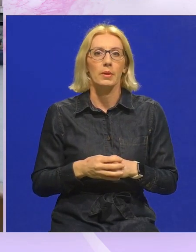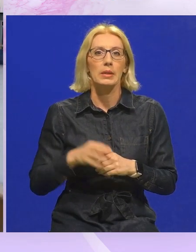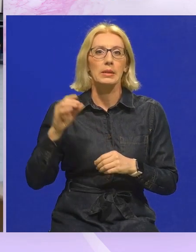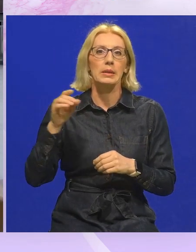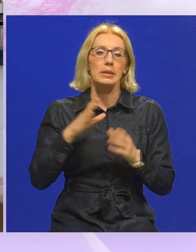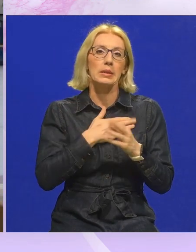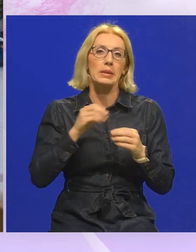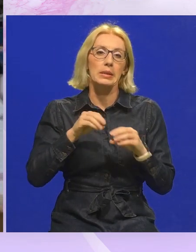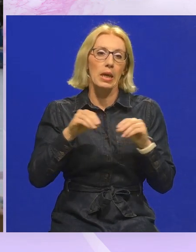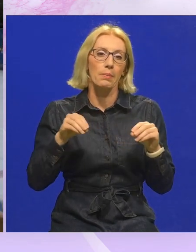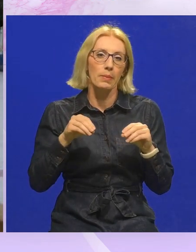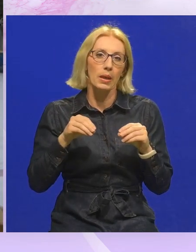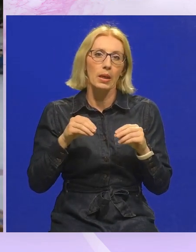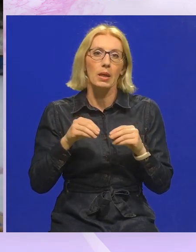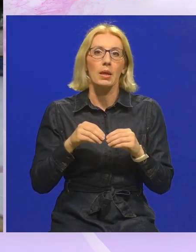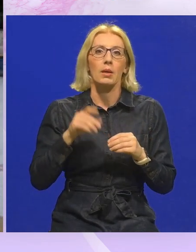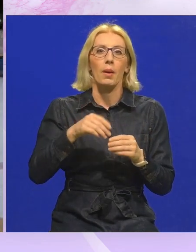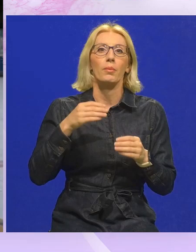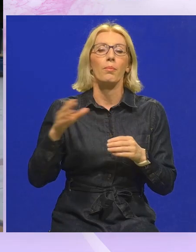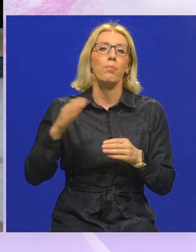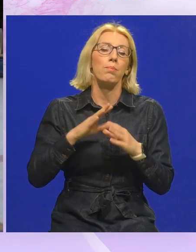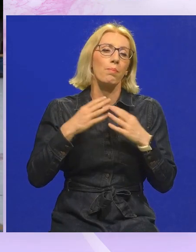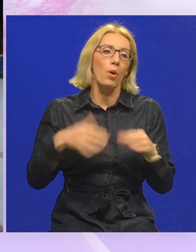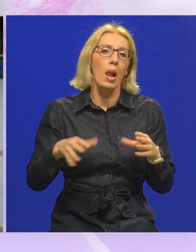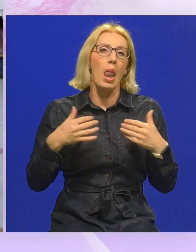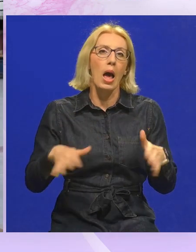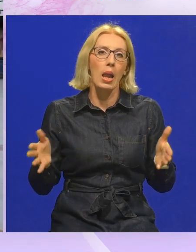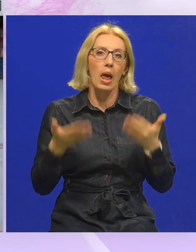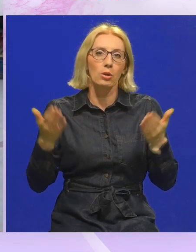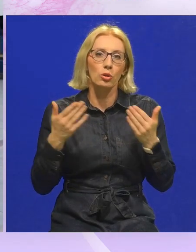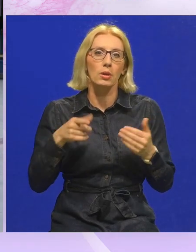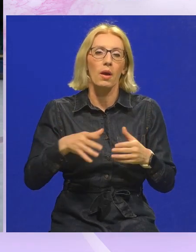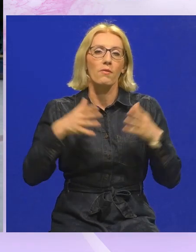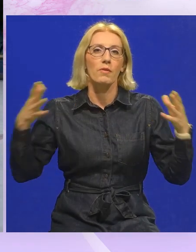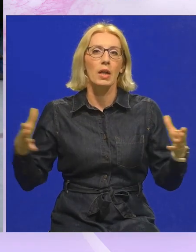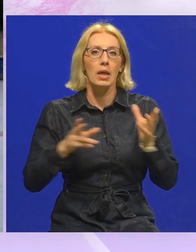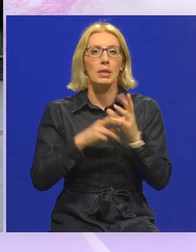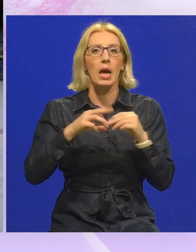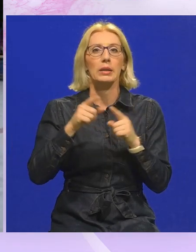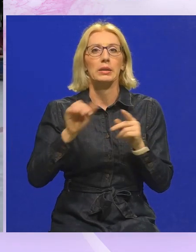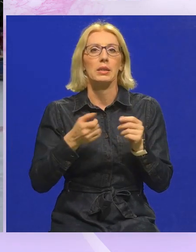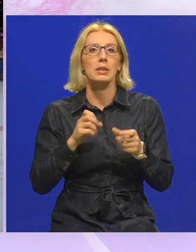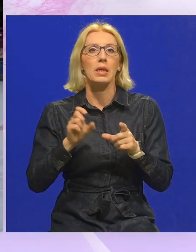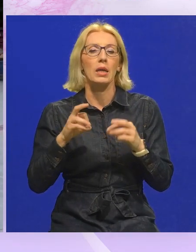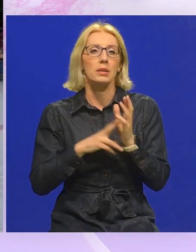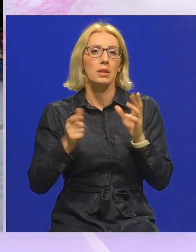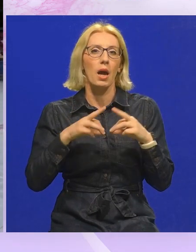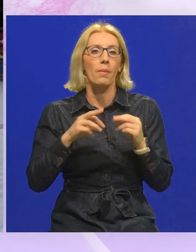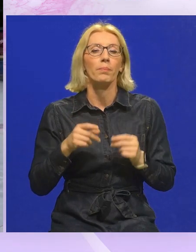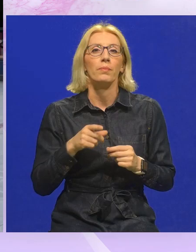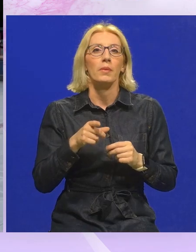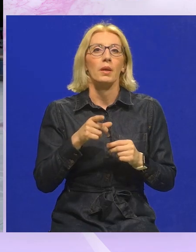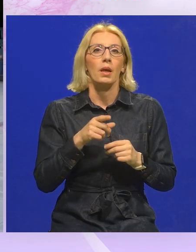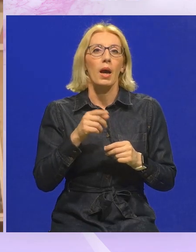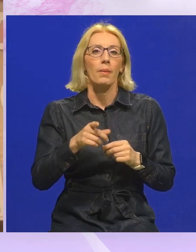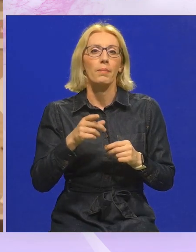zemlje koje puno lakše dobivaju ta velika natjecanja. Ali su